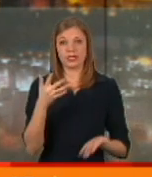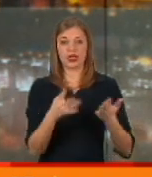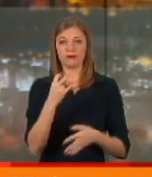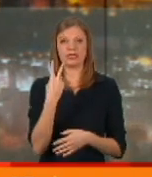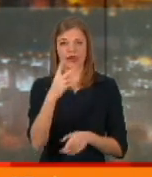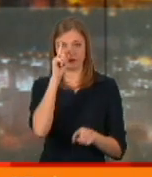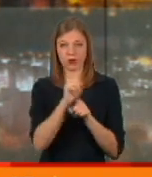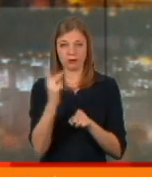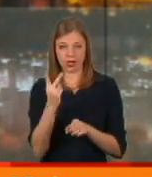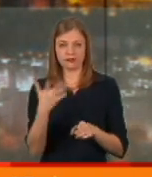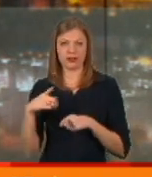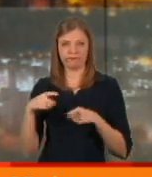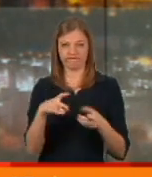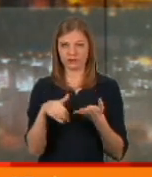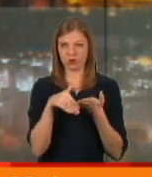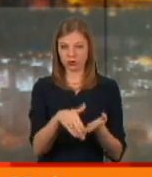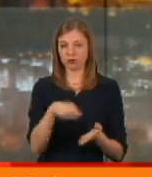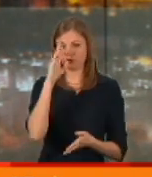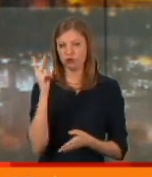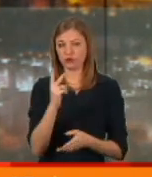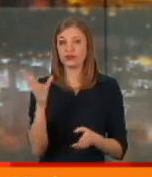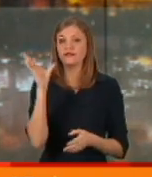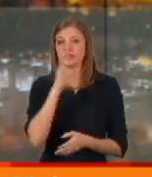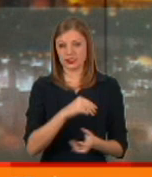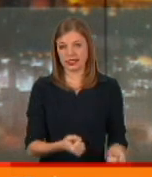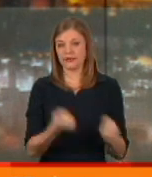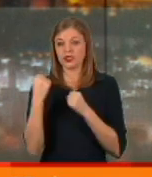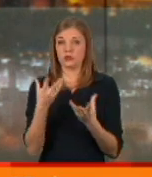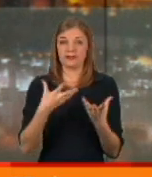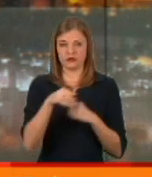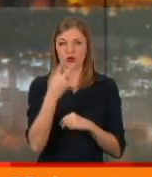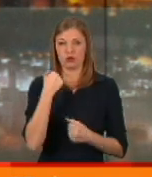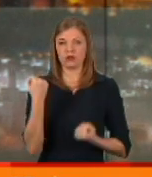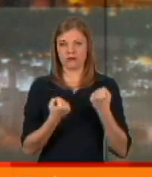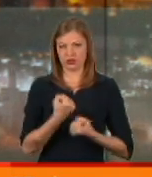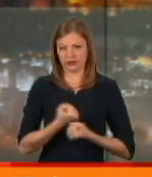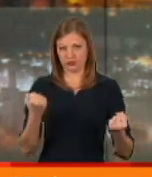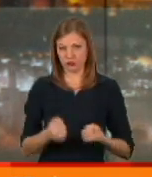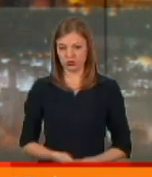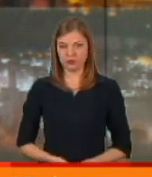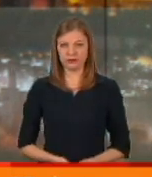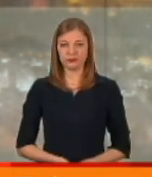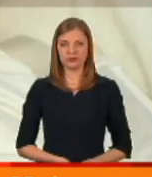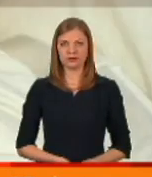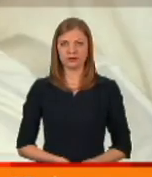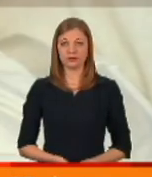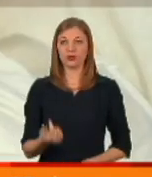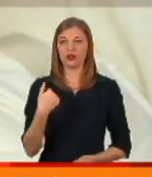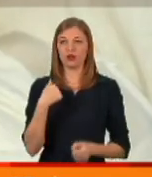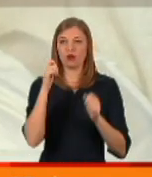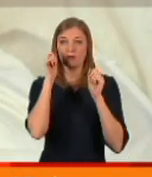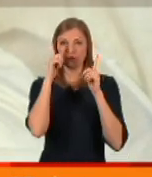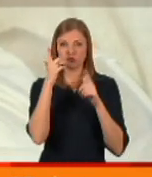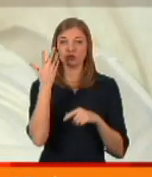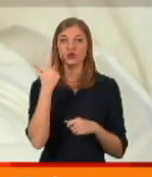не двоє братів, що кинулися на допомогу. Чоловіки саме встигли витягти всіх, як машина вибухнула. Ну, я вже проснулась,